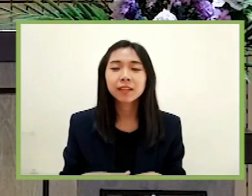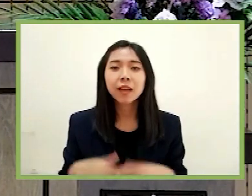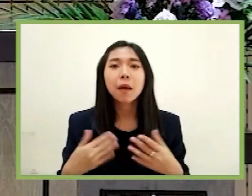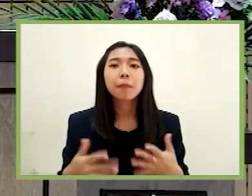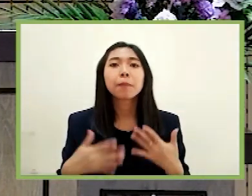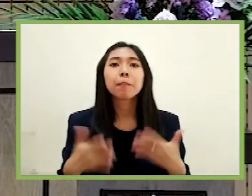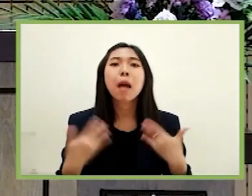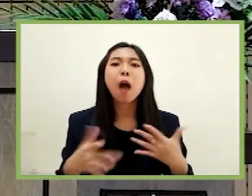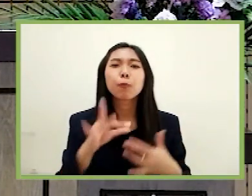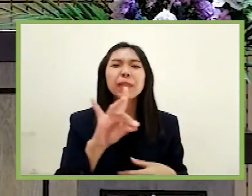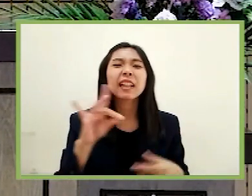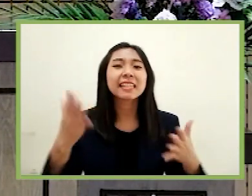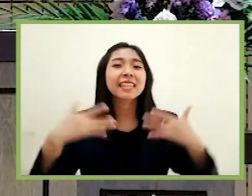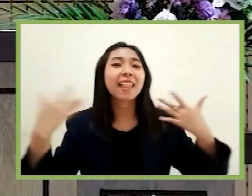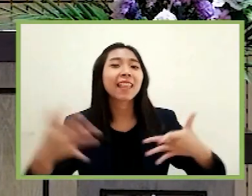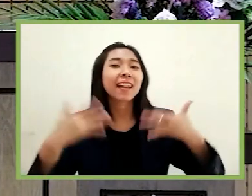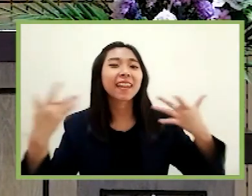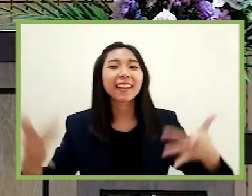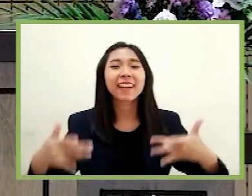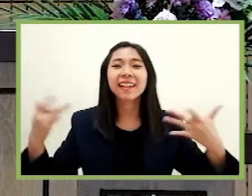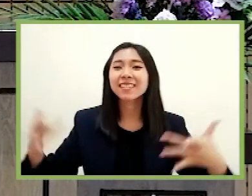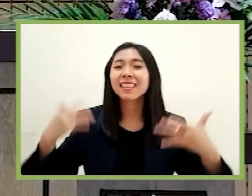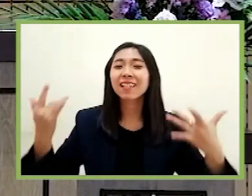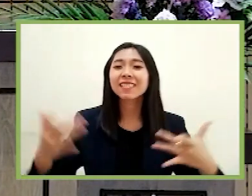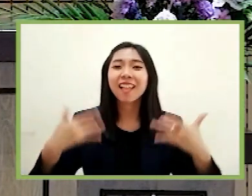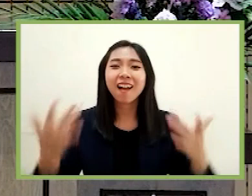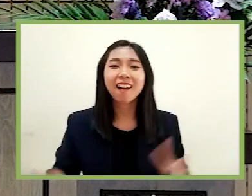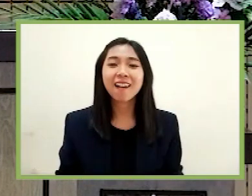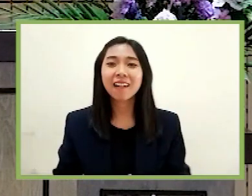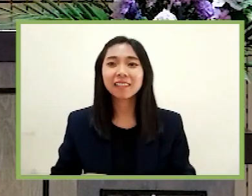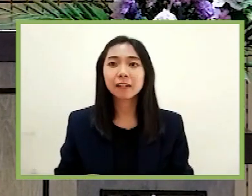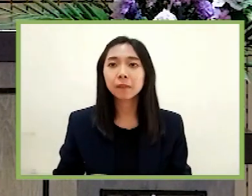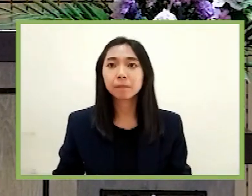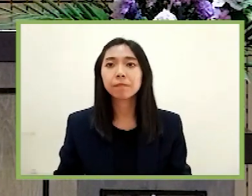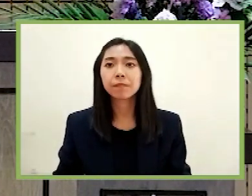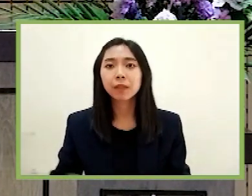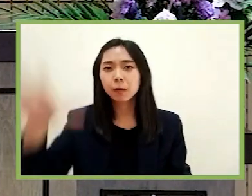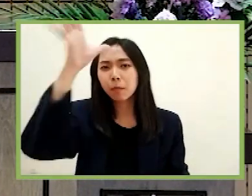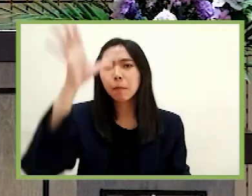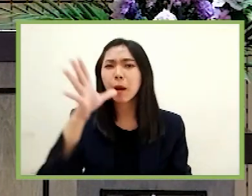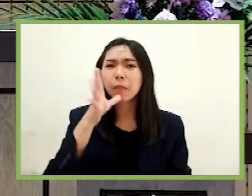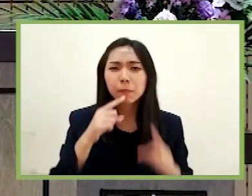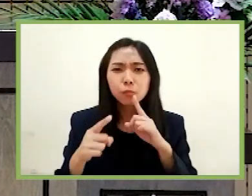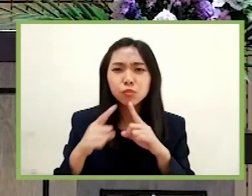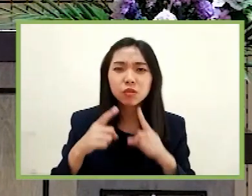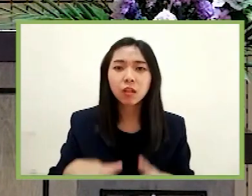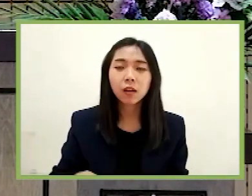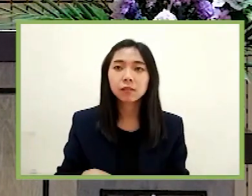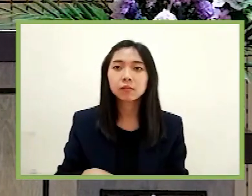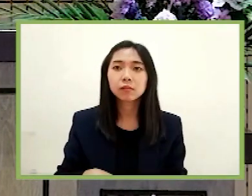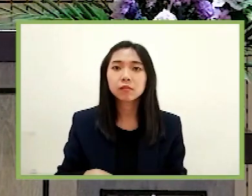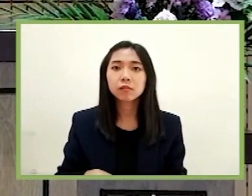ini adalah waktunya ini adalah dunianya berkali-kali diingatkan anak ini sudah terlalu banyak